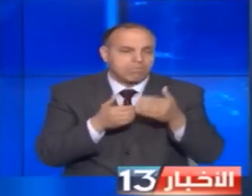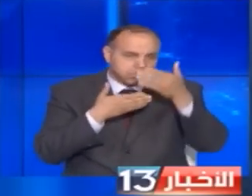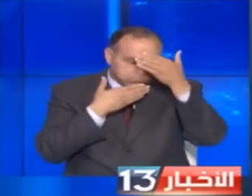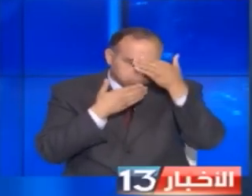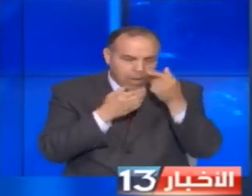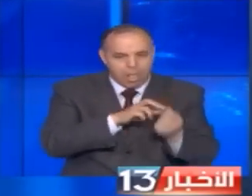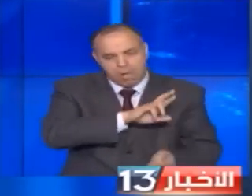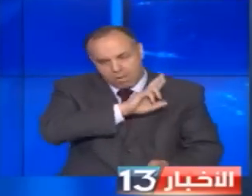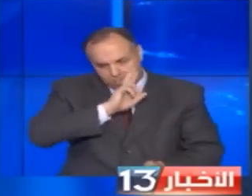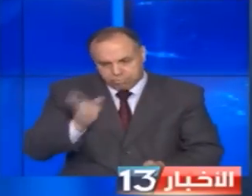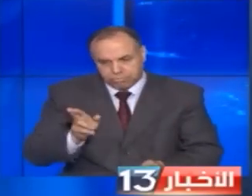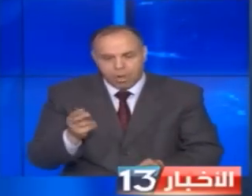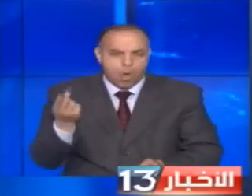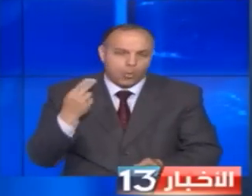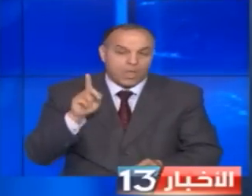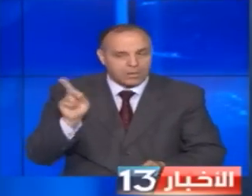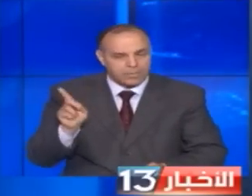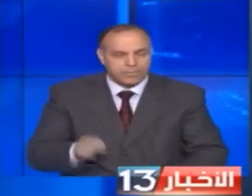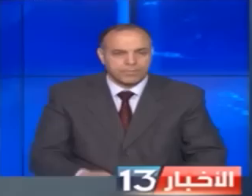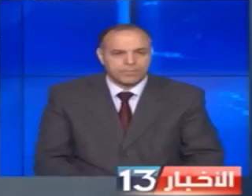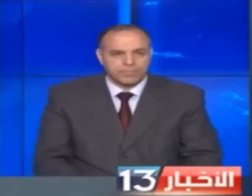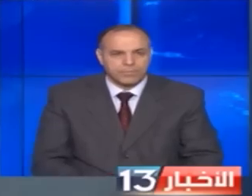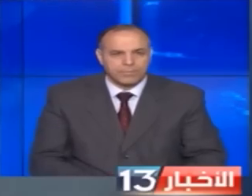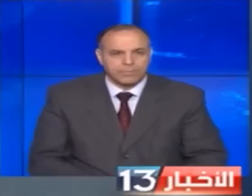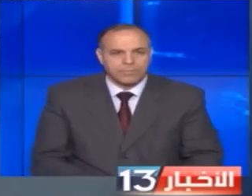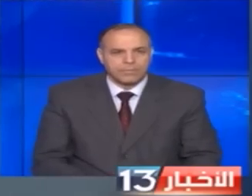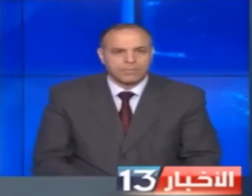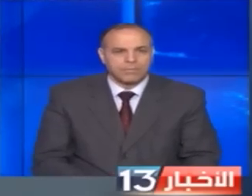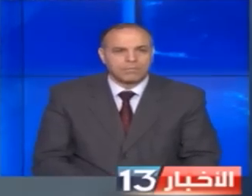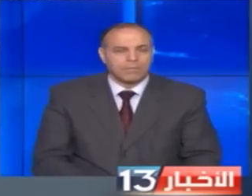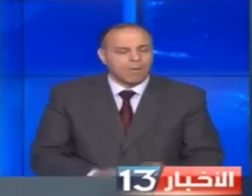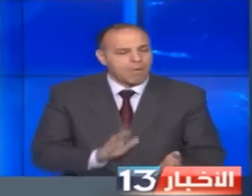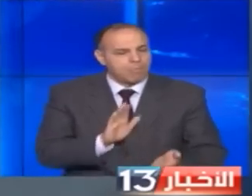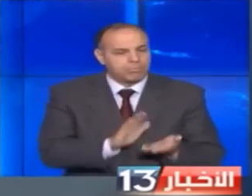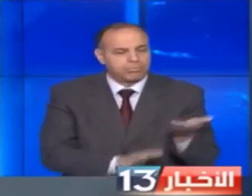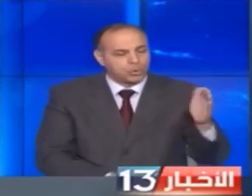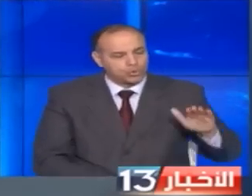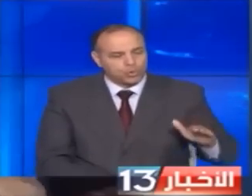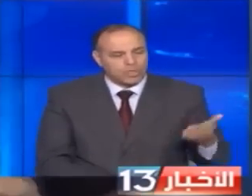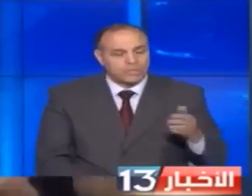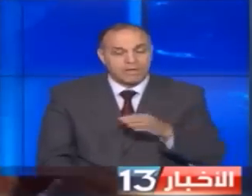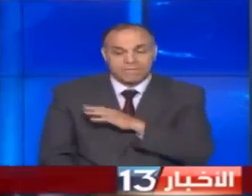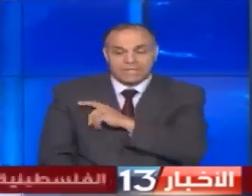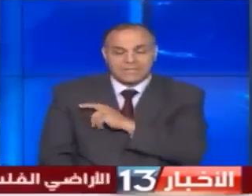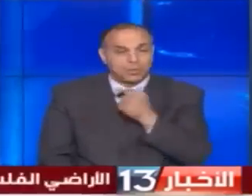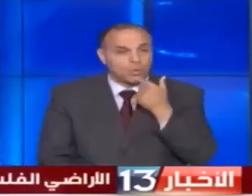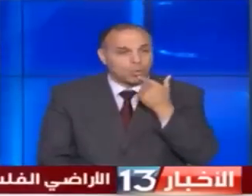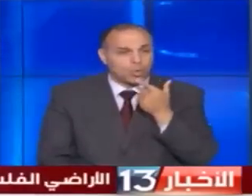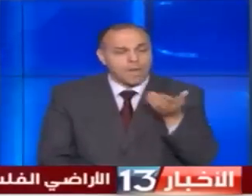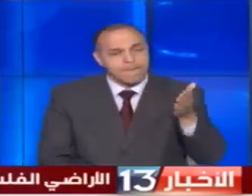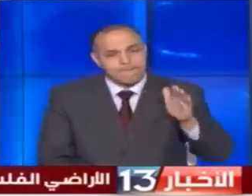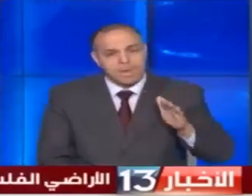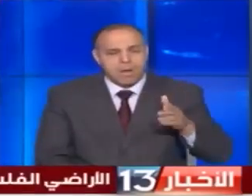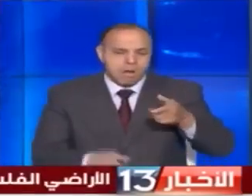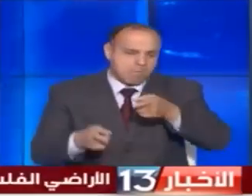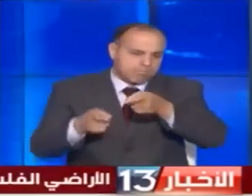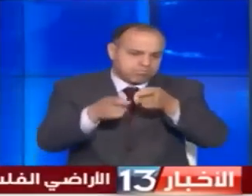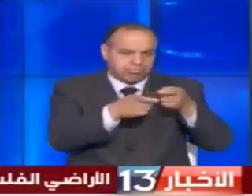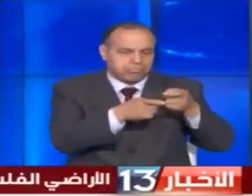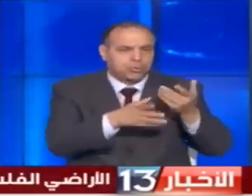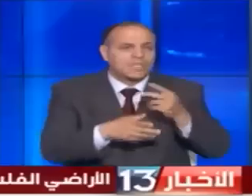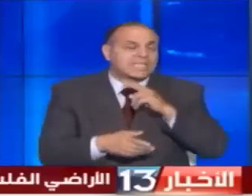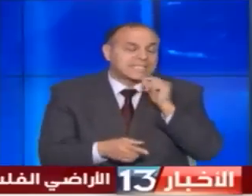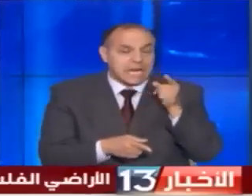بالرد على هذا العدوان ارتفع عدد الشهداء الفلسطينيين الذين سقطوا برصاص قوات الاحتلال